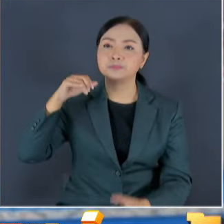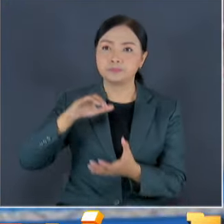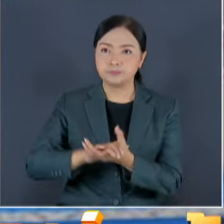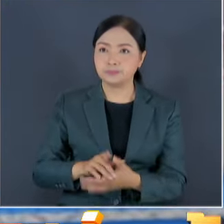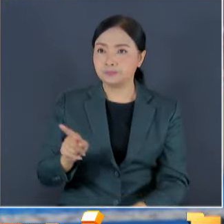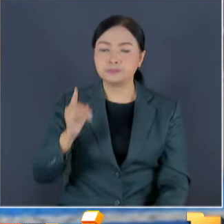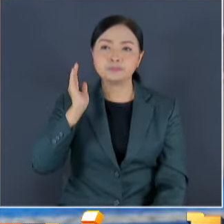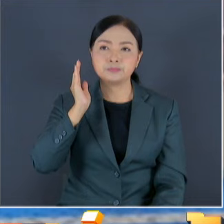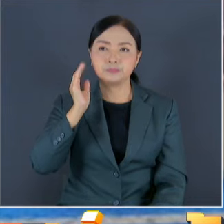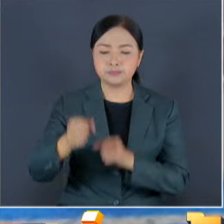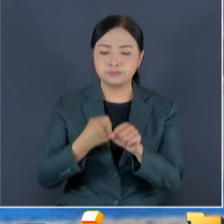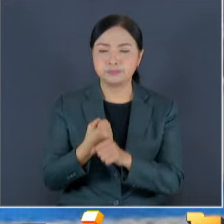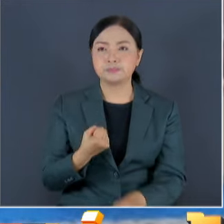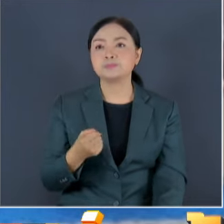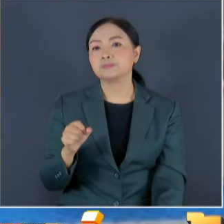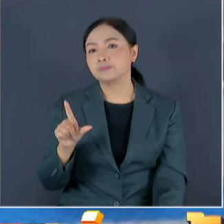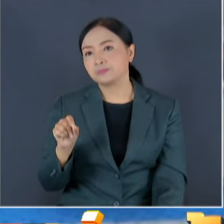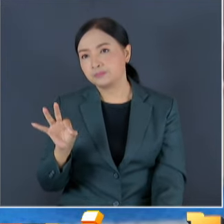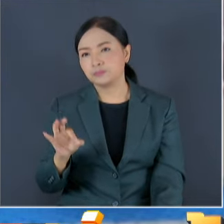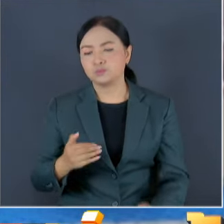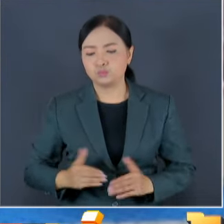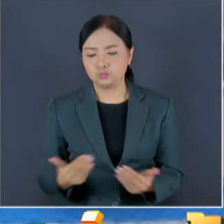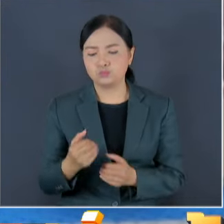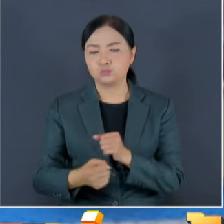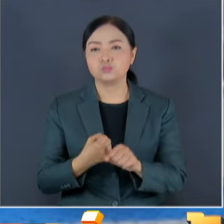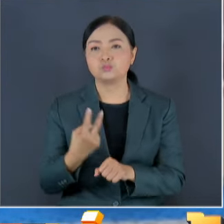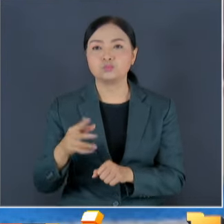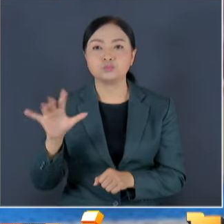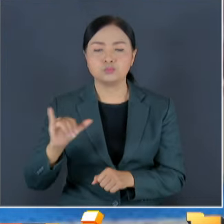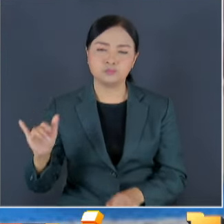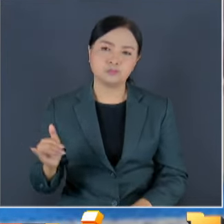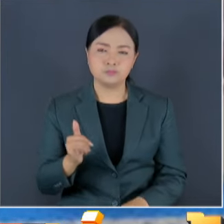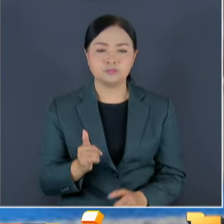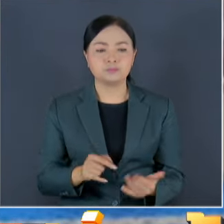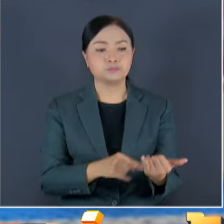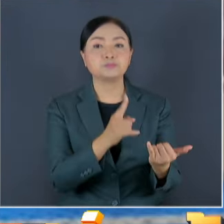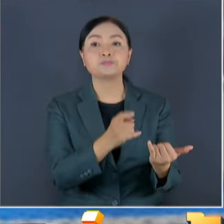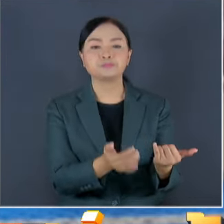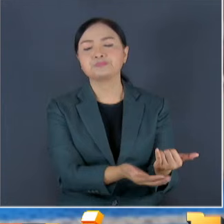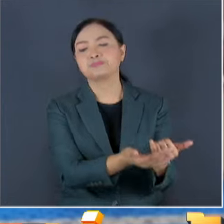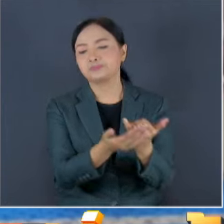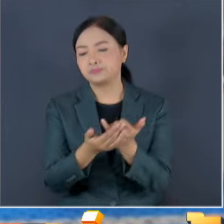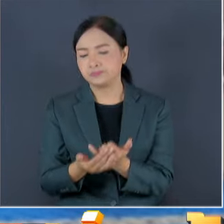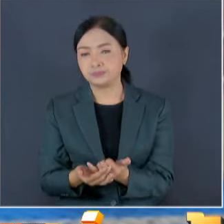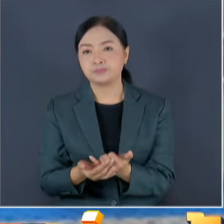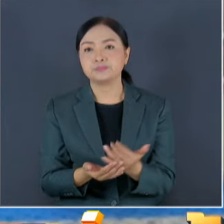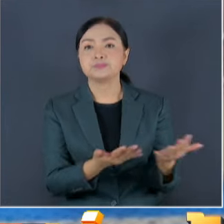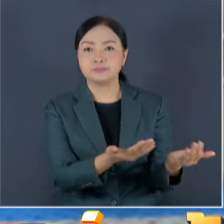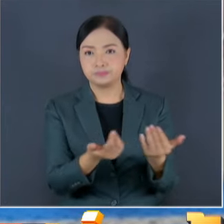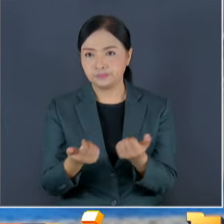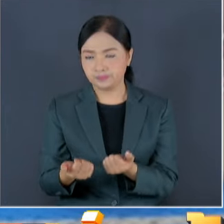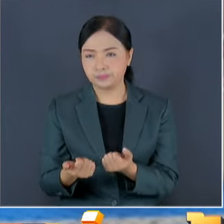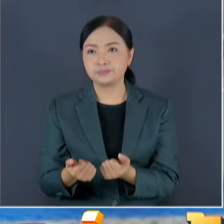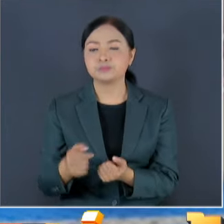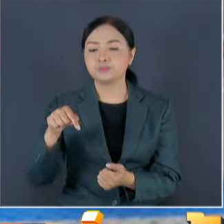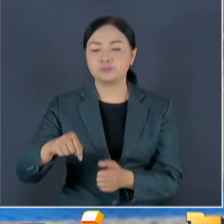29ปีนะคะเธอมาพร้อมกับลูกชายอายุ2ขวบและญาติๆค่ะมารับศพเสียชัดจากสถาบันนิติวิทยาศาสตร์เพื่อน